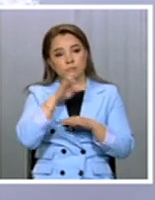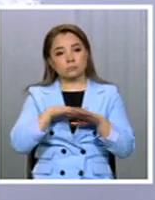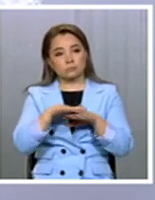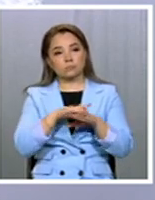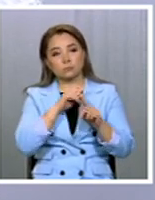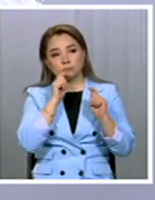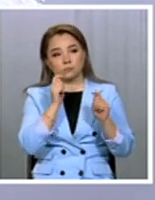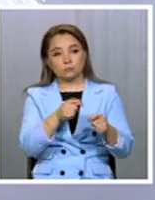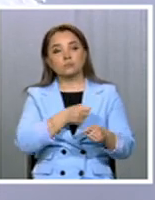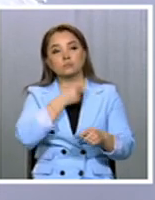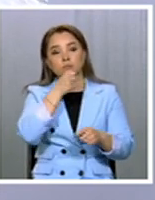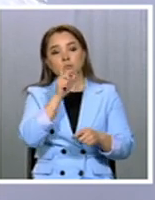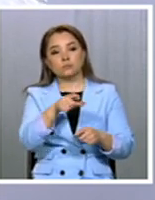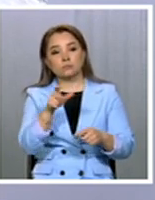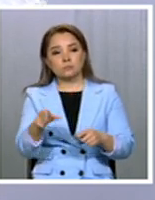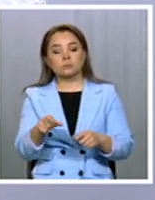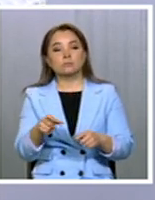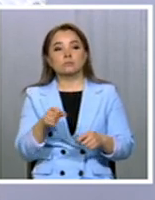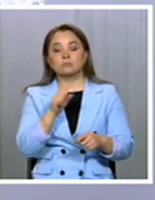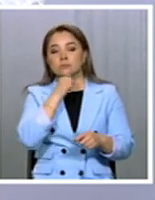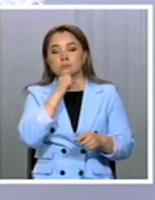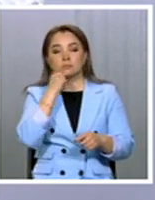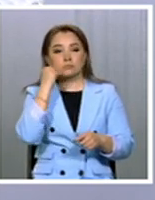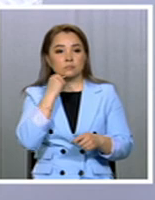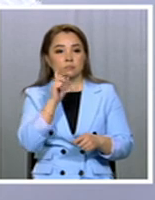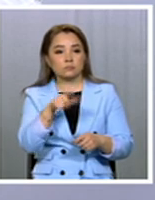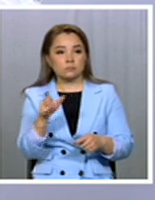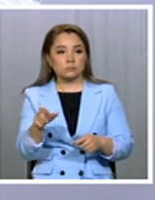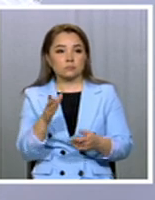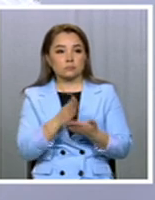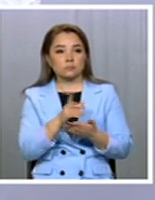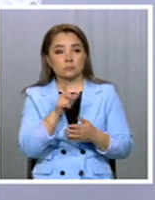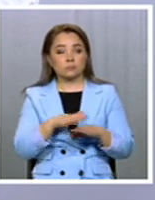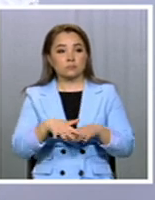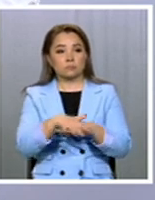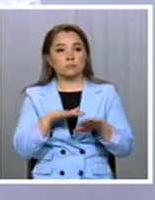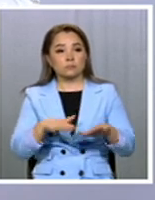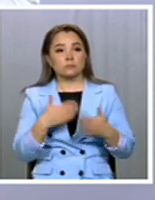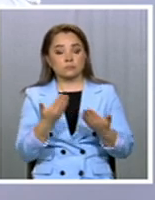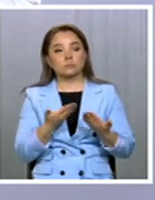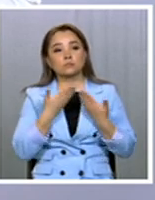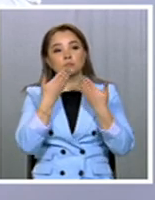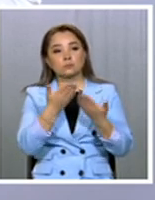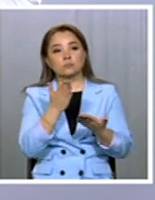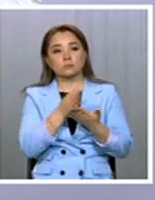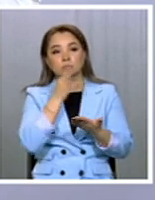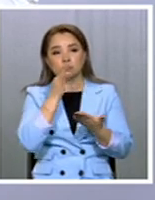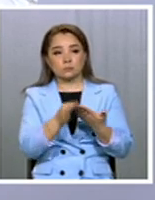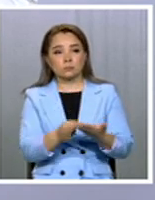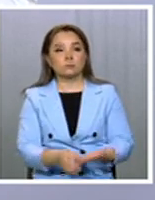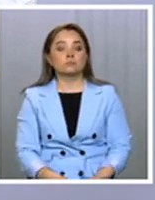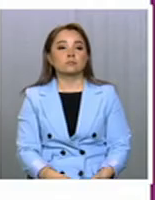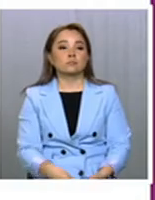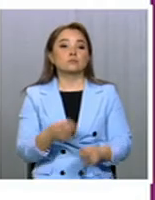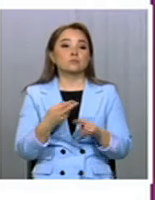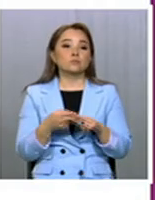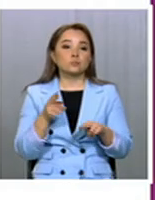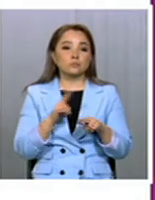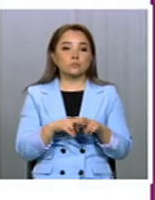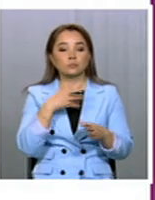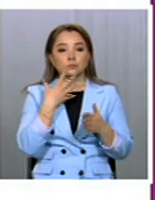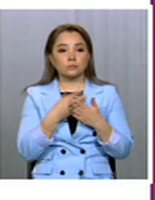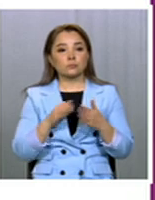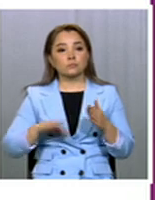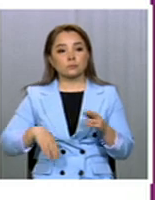үлкен кісілерден, ақсақалдардан, аузы дуалы адамдардан сұралатын болған. Олар өзінен